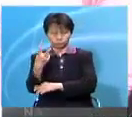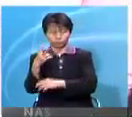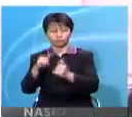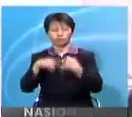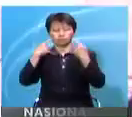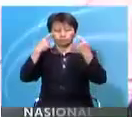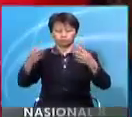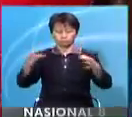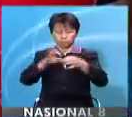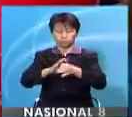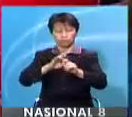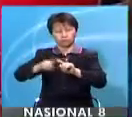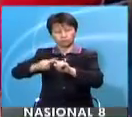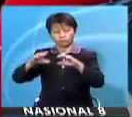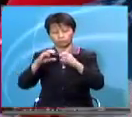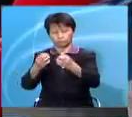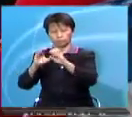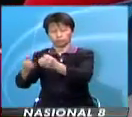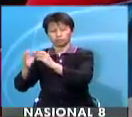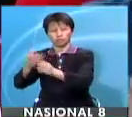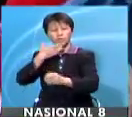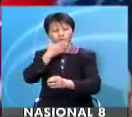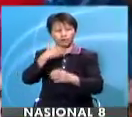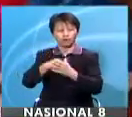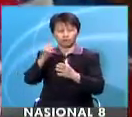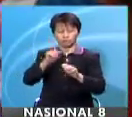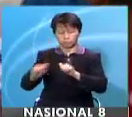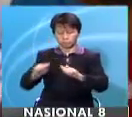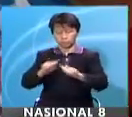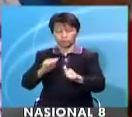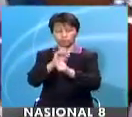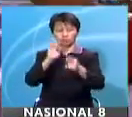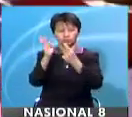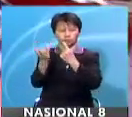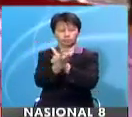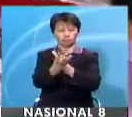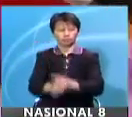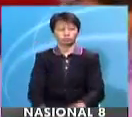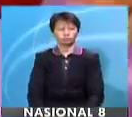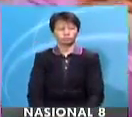berjaya menyatukan pelbagai kelompok golongan belia dalam satu aktiviti kebajikan.